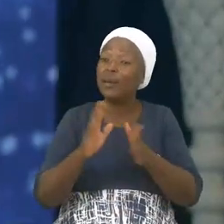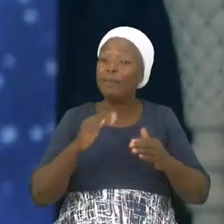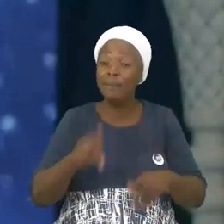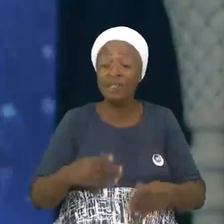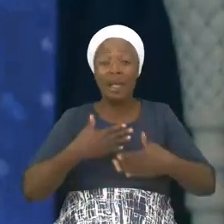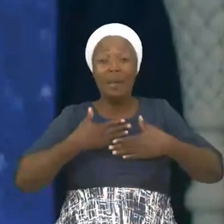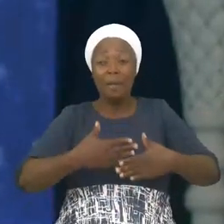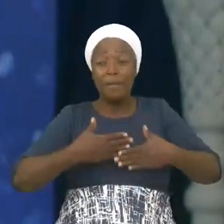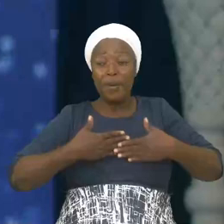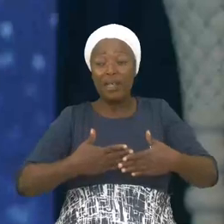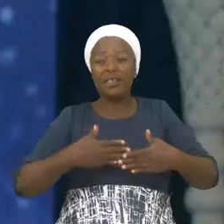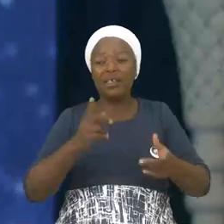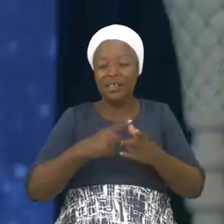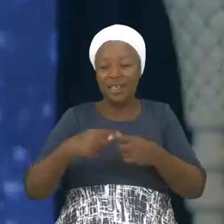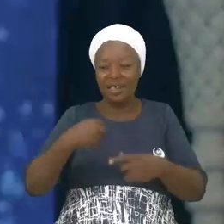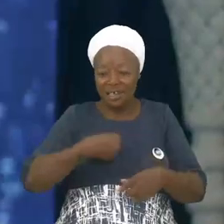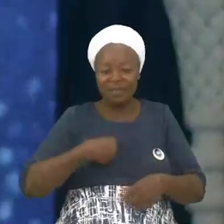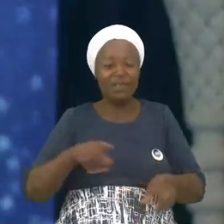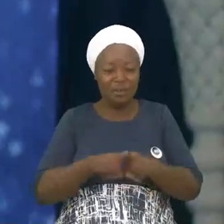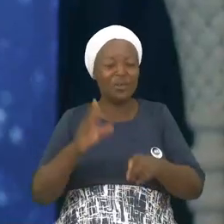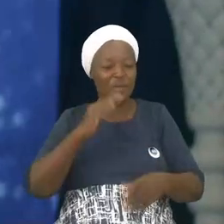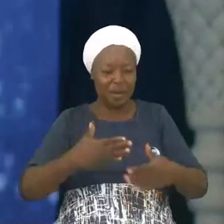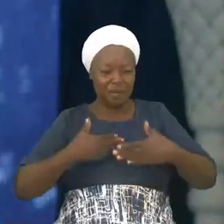disait, s'il respire, je vais respirer. Non.